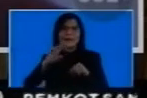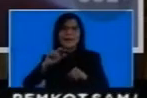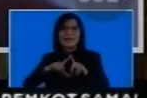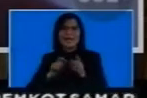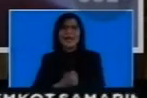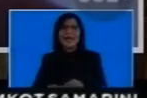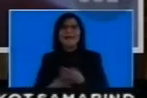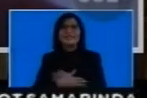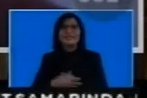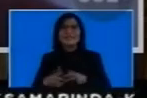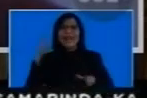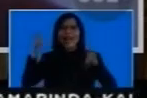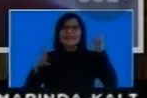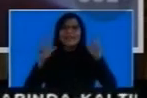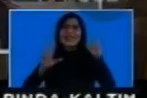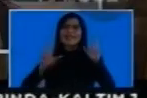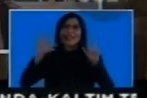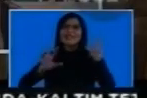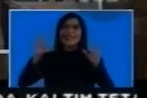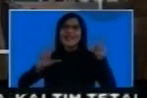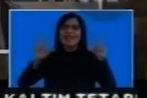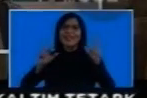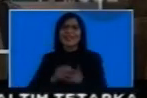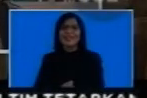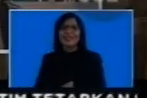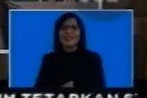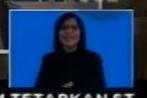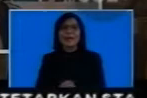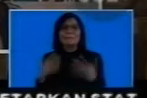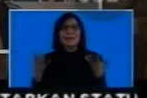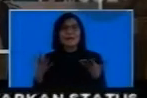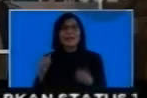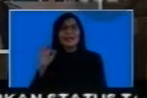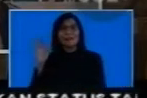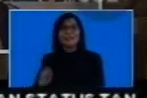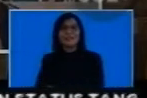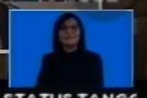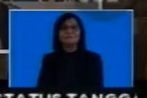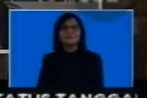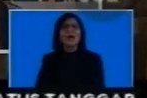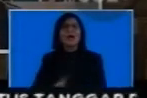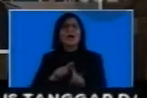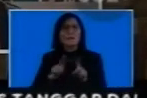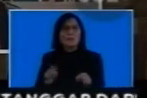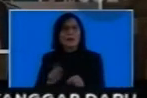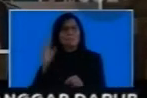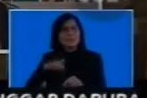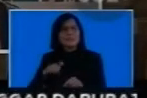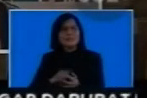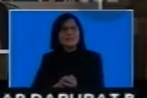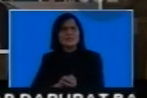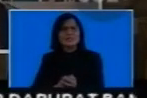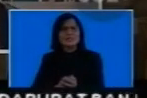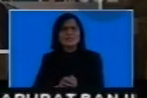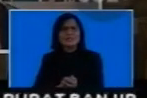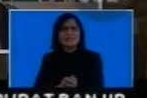NTT, Bu. Apa kabar Bu dari NTT? Kabar baik Mas Santri. Baik Bu, pasti kondisinya di